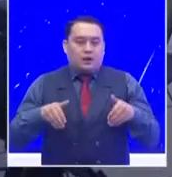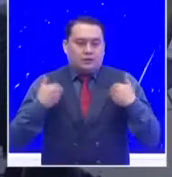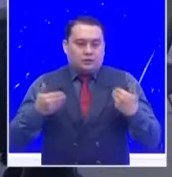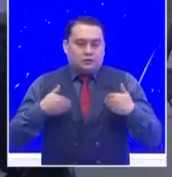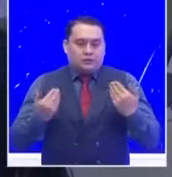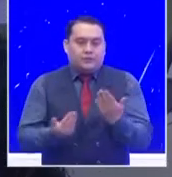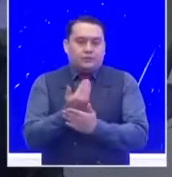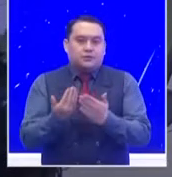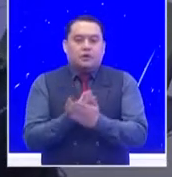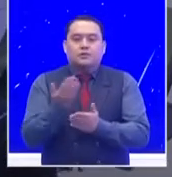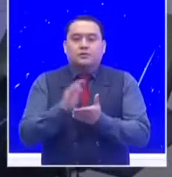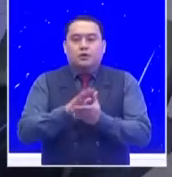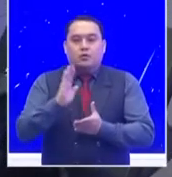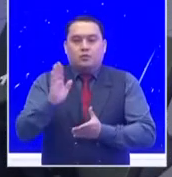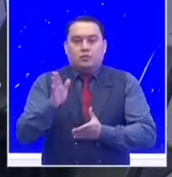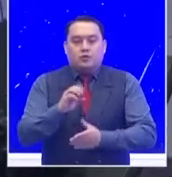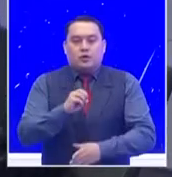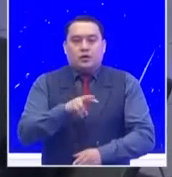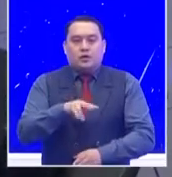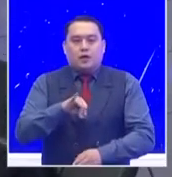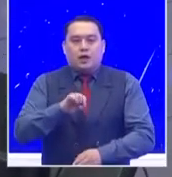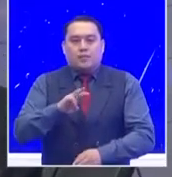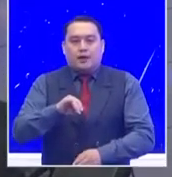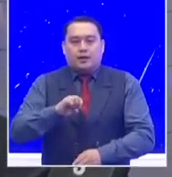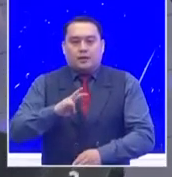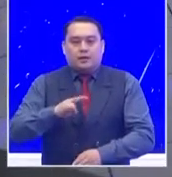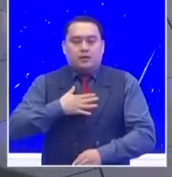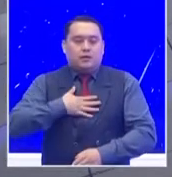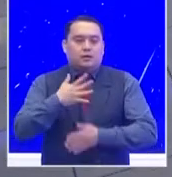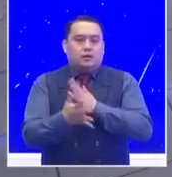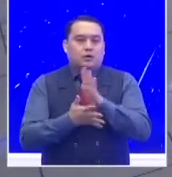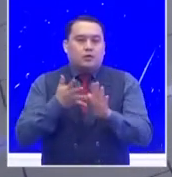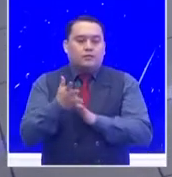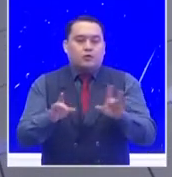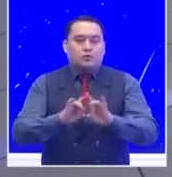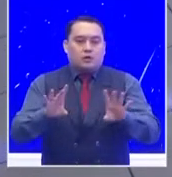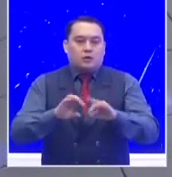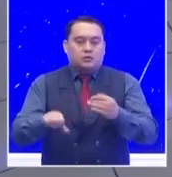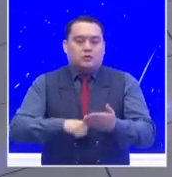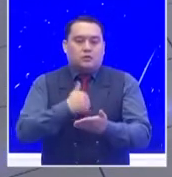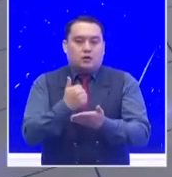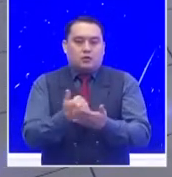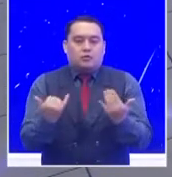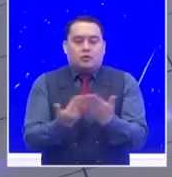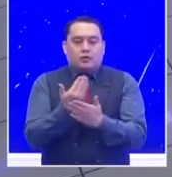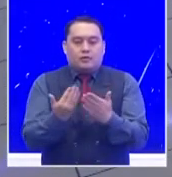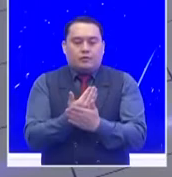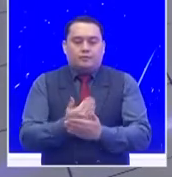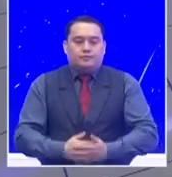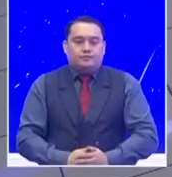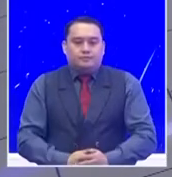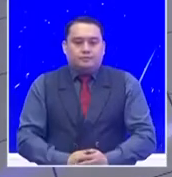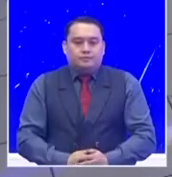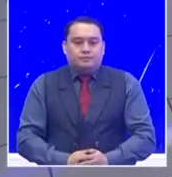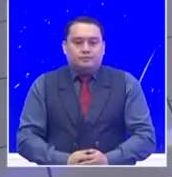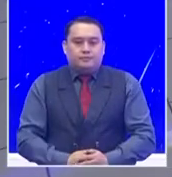Здравствуйте, вы смотрите новости на телеканале ЖТСУ. В студии Еламан Раймбеков, и сурдоперевод обеспечивает Марат Жумабеков. И в начале выпуска коротко о самом